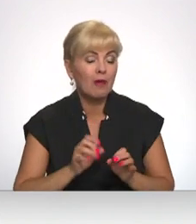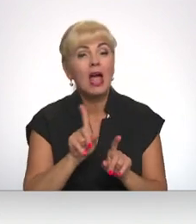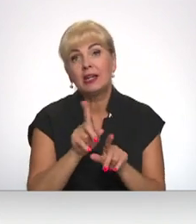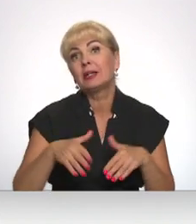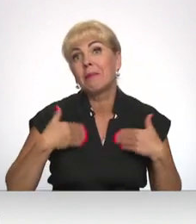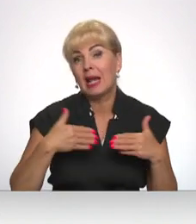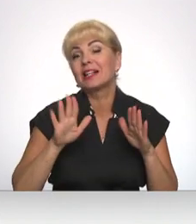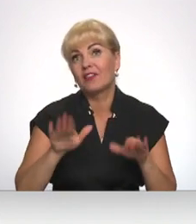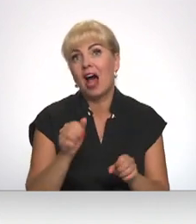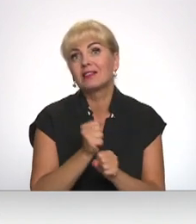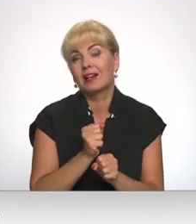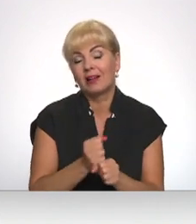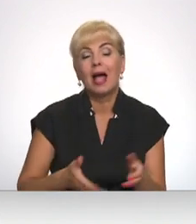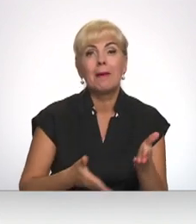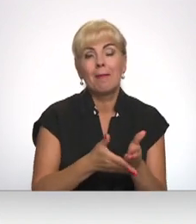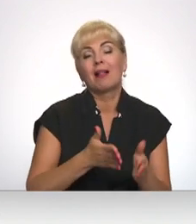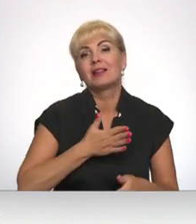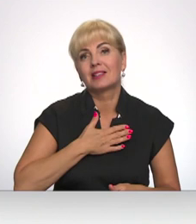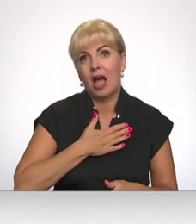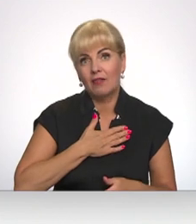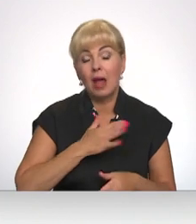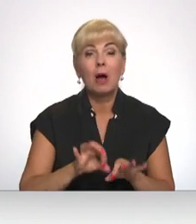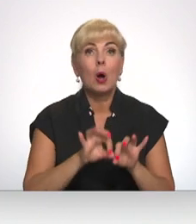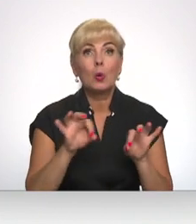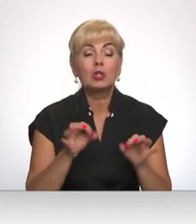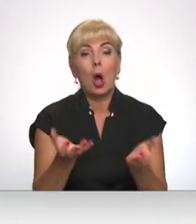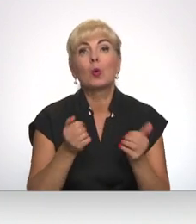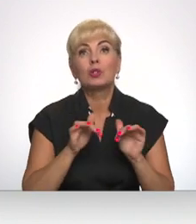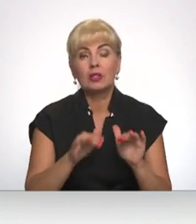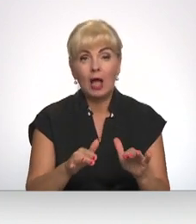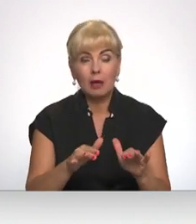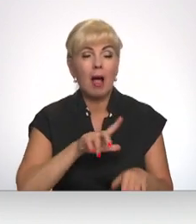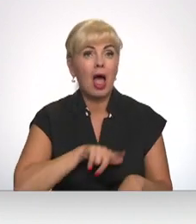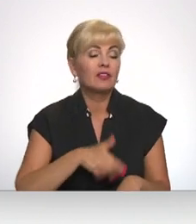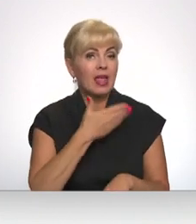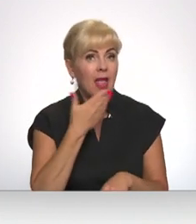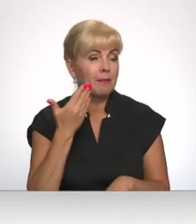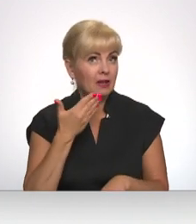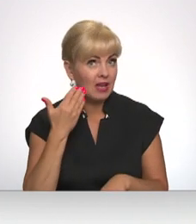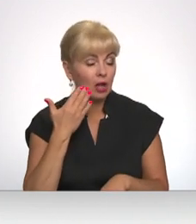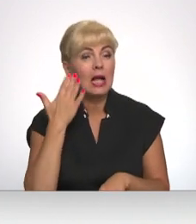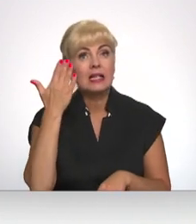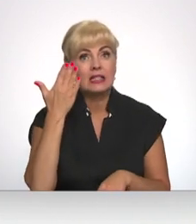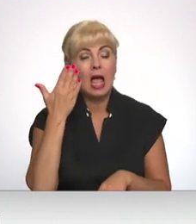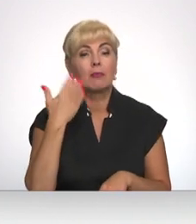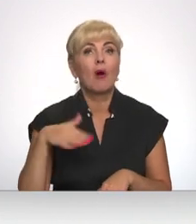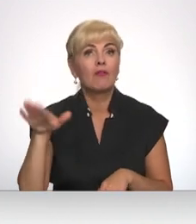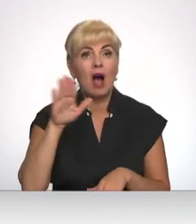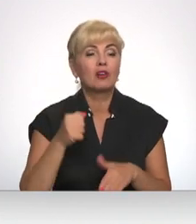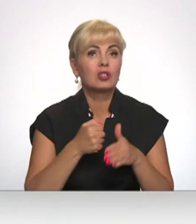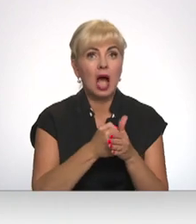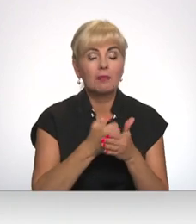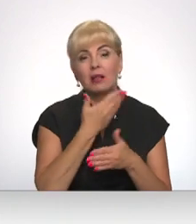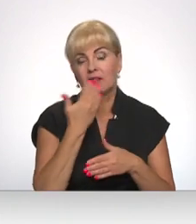var strādāt un palīdzēt savējiem. Uzsākt uzņēmējdarbību Latvijā nēsot bijis viegli, jo cerības uz valsts atbalstu